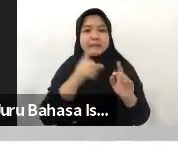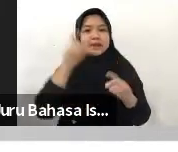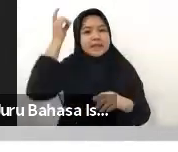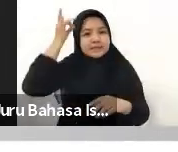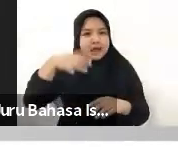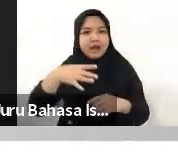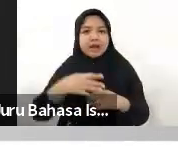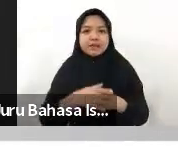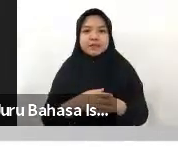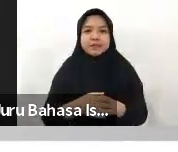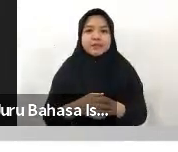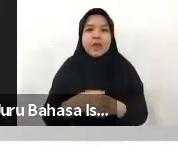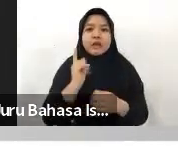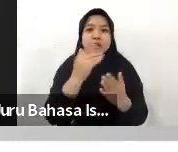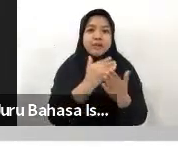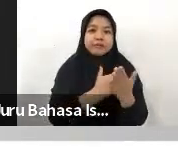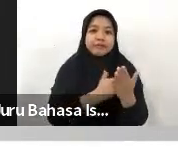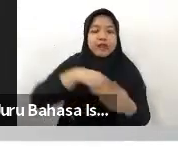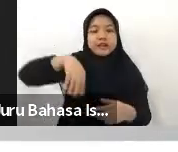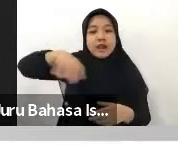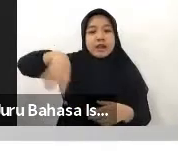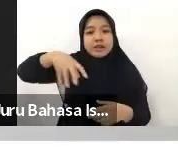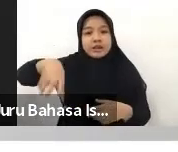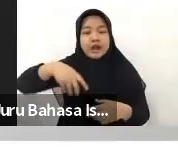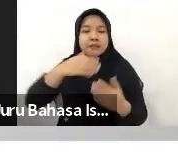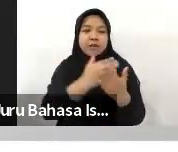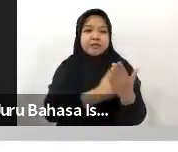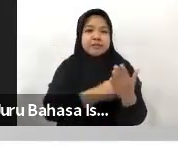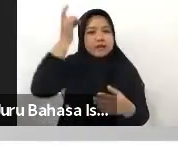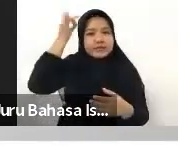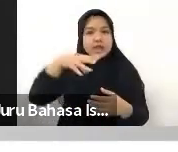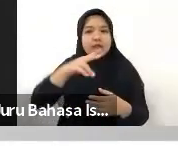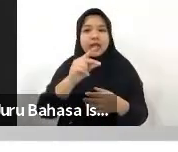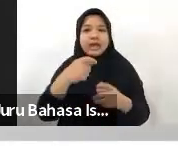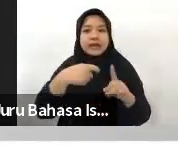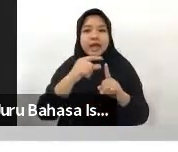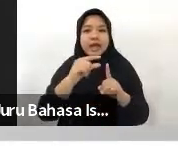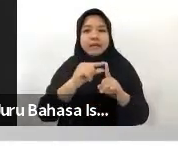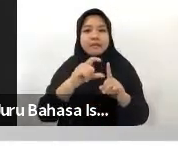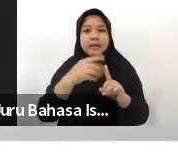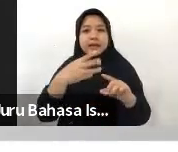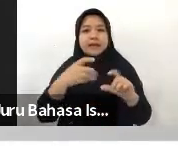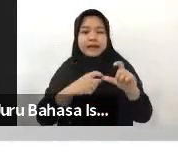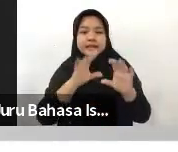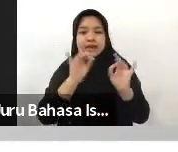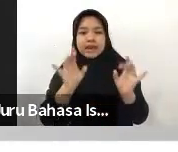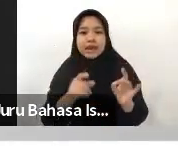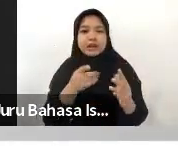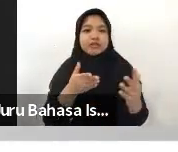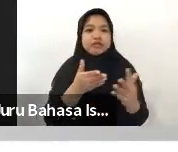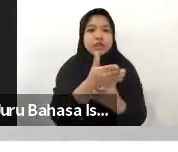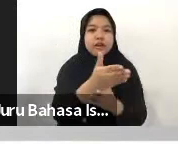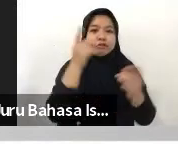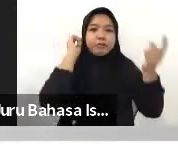lanjut ke Perda, kemudian lanjut ke Perdes, RKPDes, ke anggaran dan lain sebagainya. Ini jalur politik. Kemudian